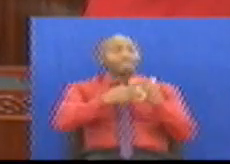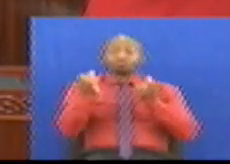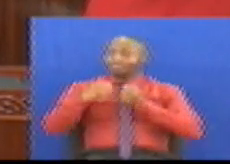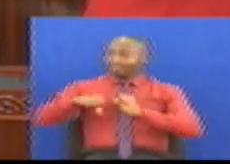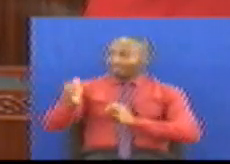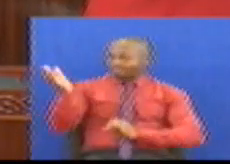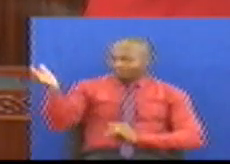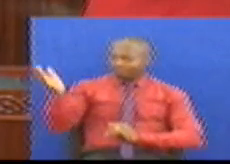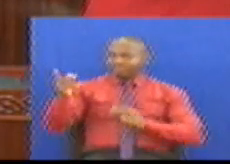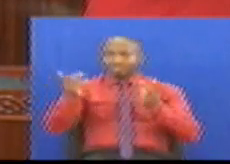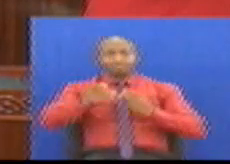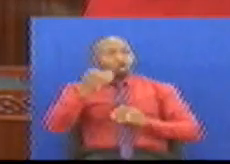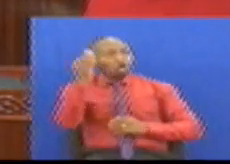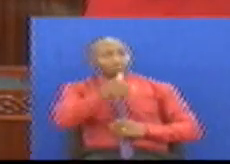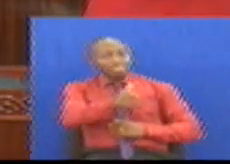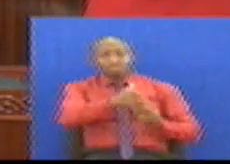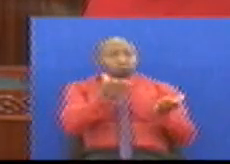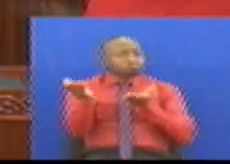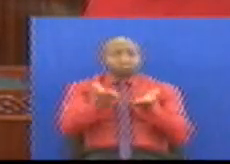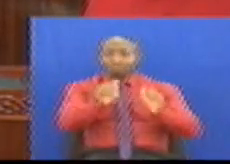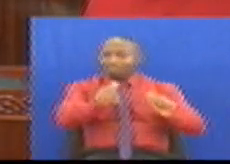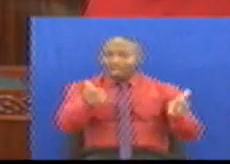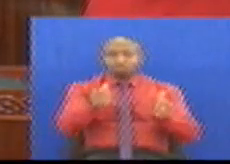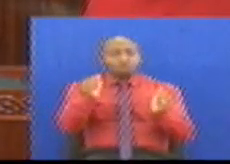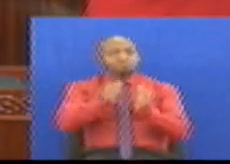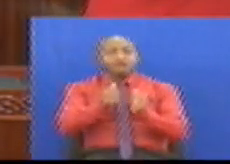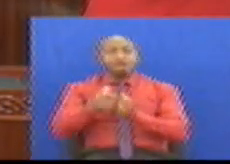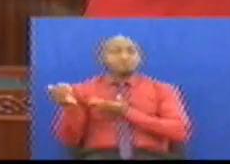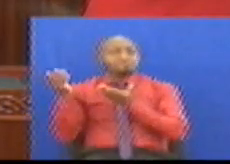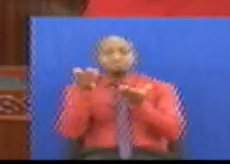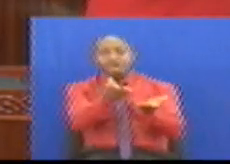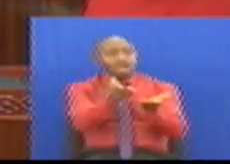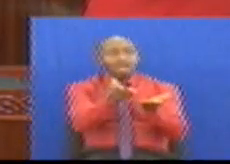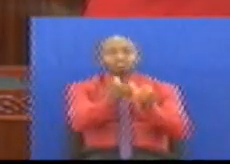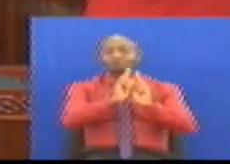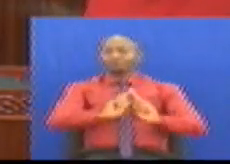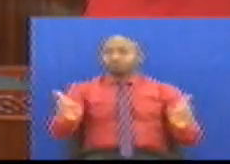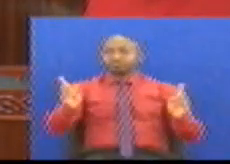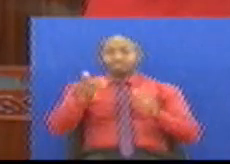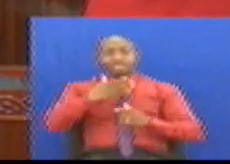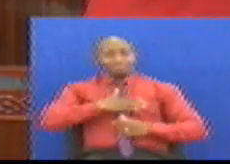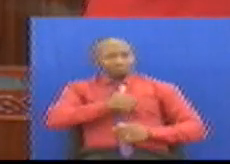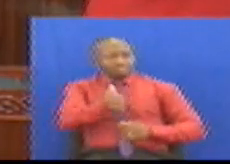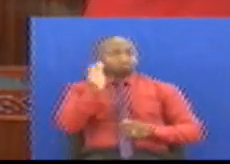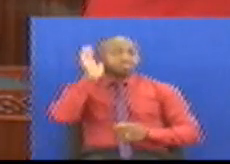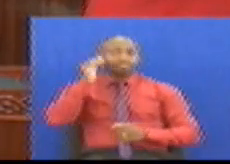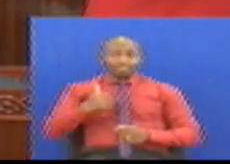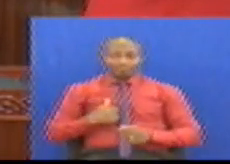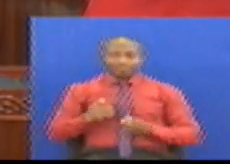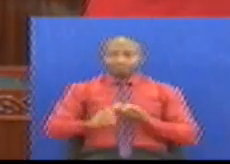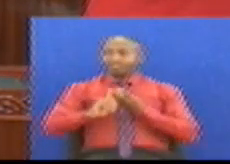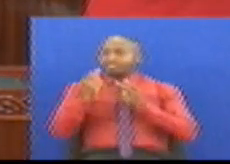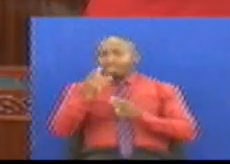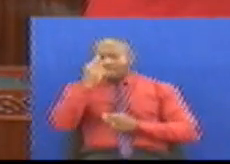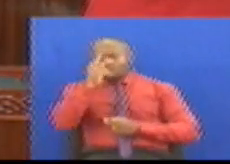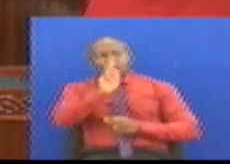vile hata hotuba yenyewe hakuisoma, amekuja na mambo ambayo alikuwa anataka kuyaleta tuje tuyasikie. Mheshimiwa naibu speaker, ukiangalia kuna